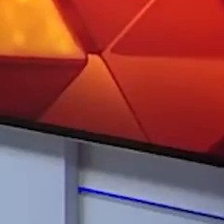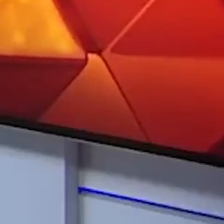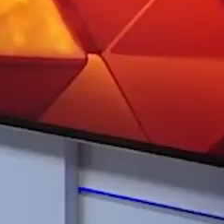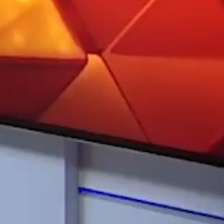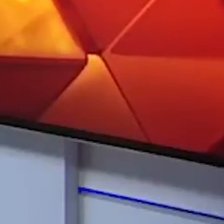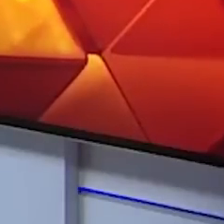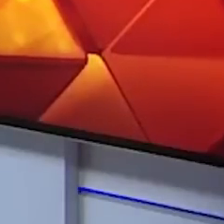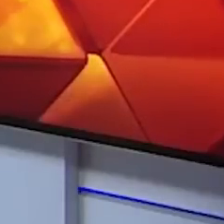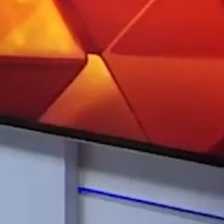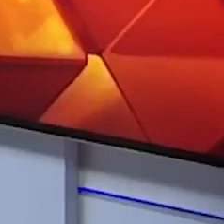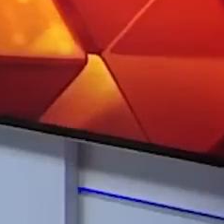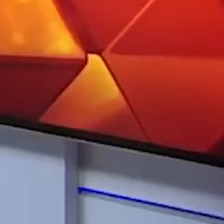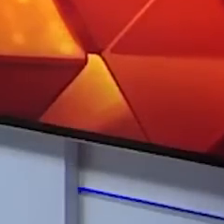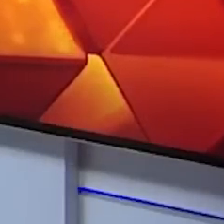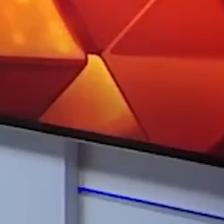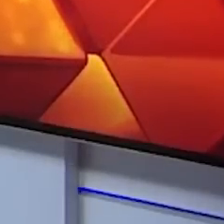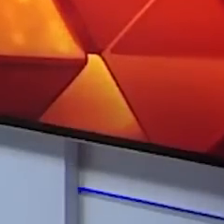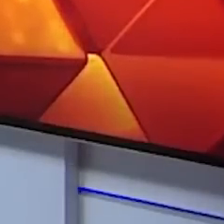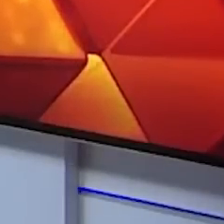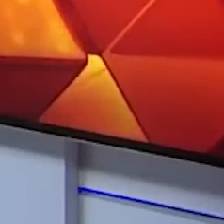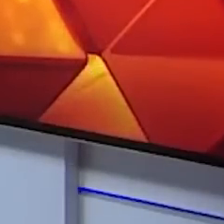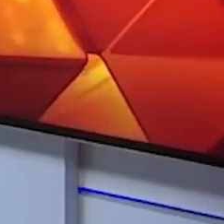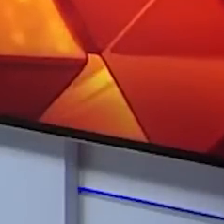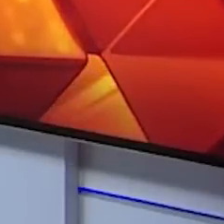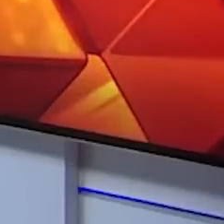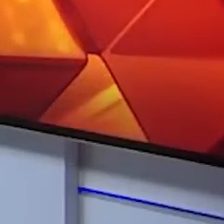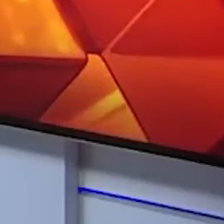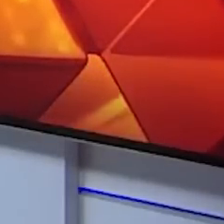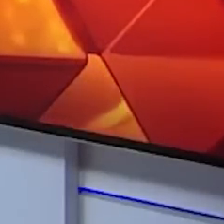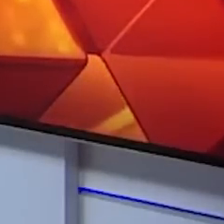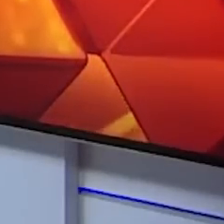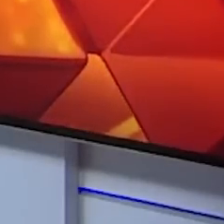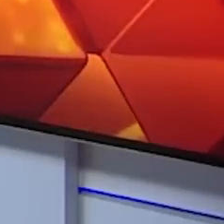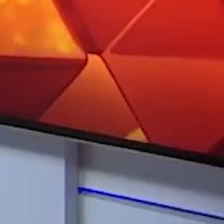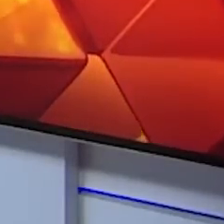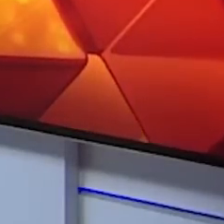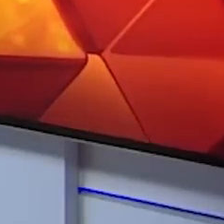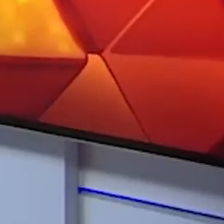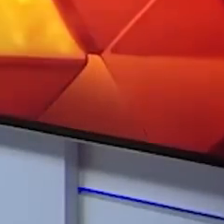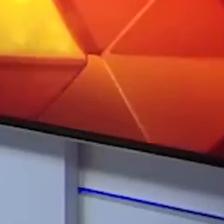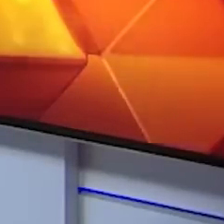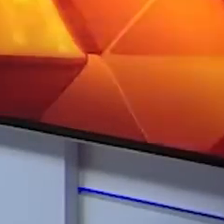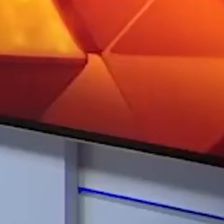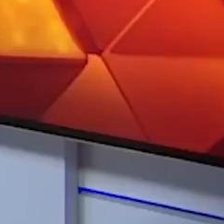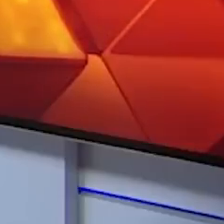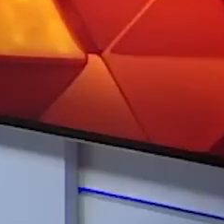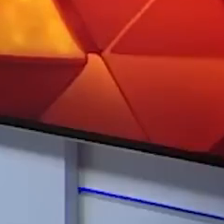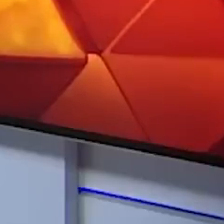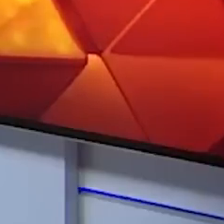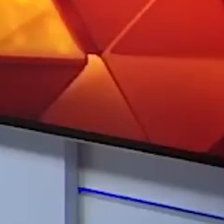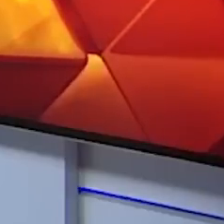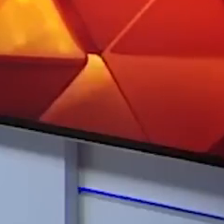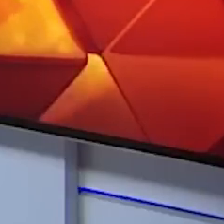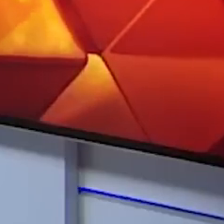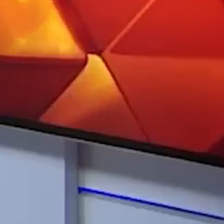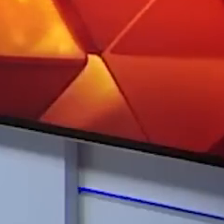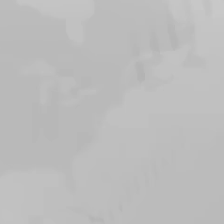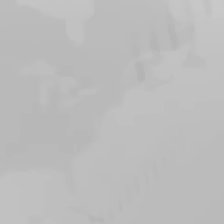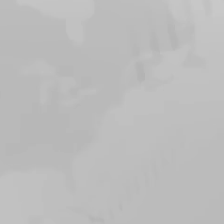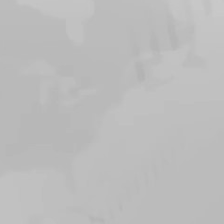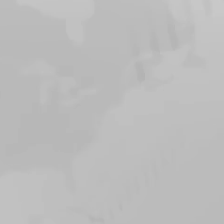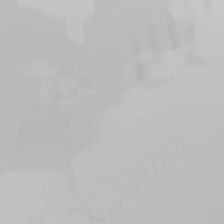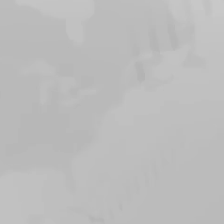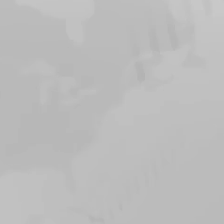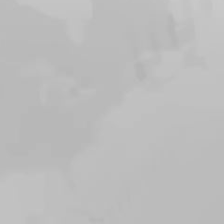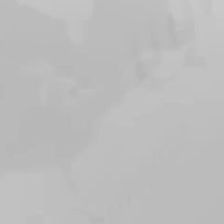mga kapuso natin abroad, samahan nyo kami sa GMA Pinoy TV at www.gmanews.tv.